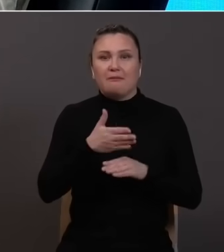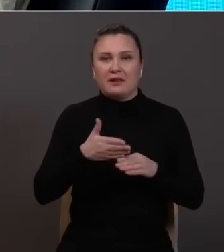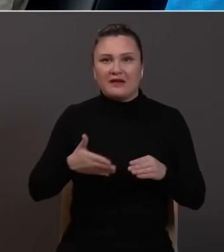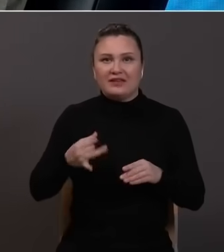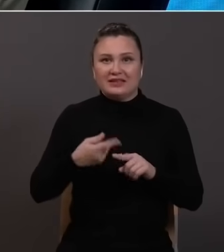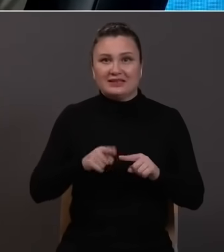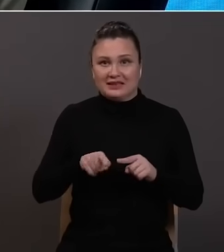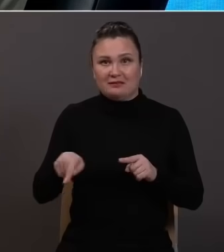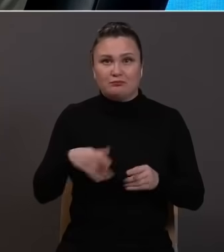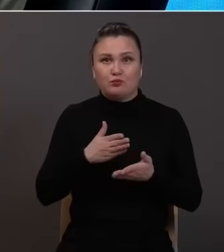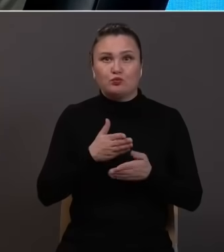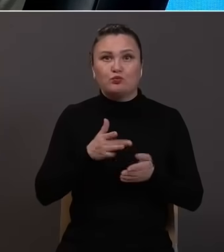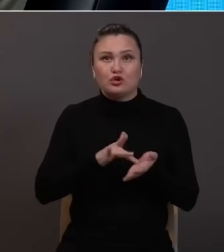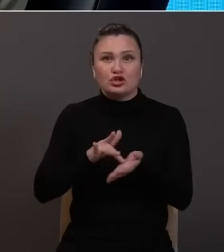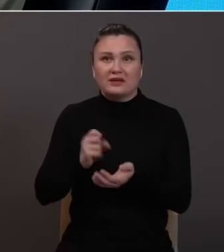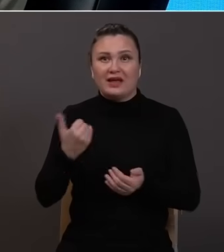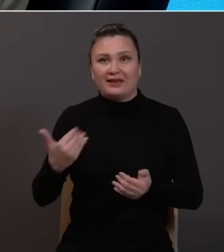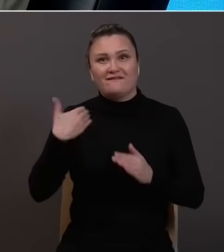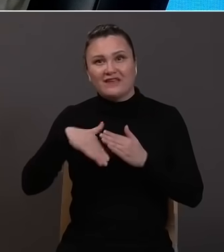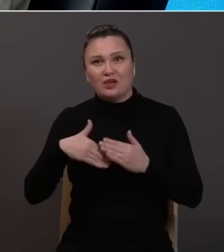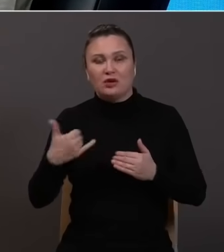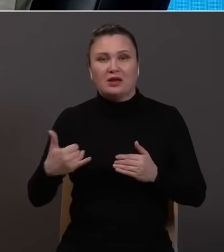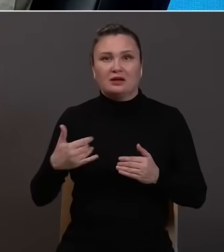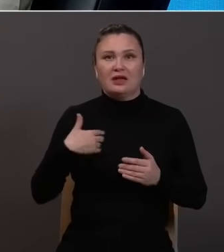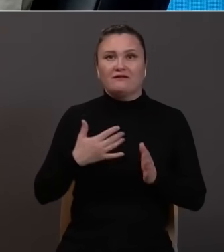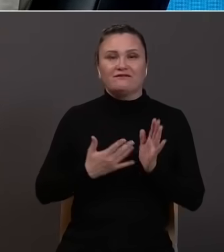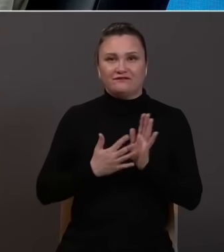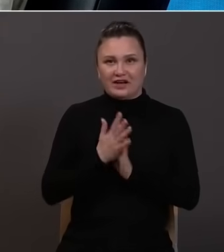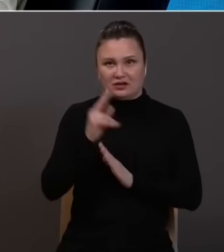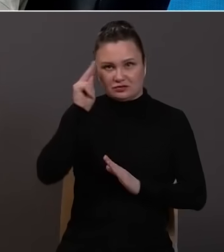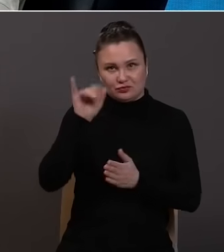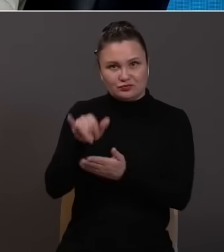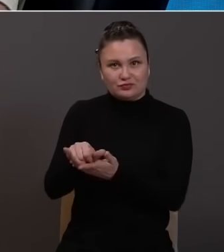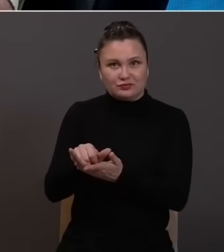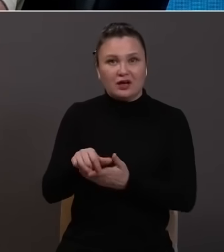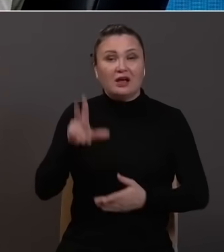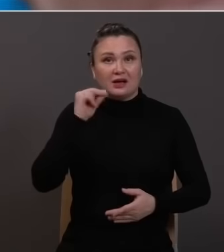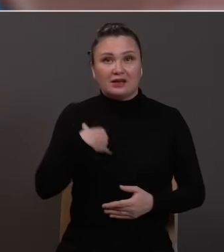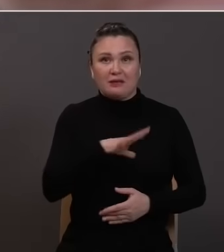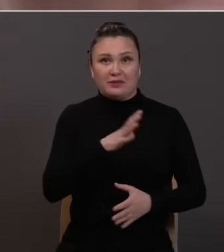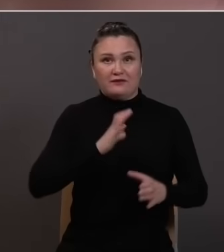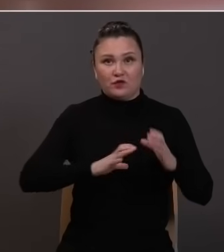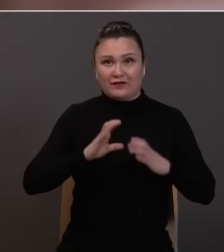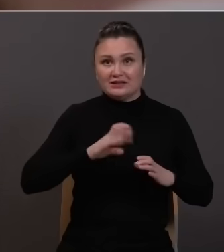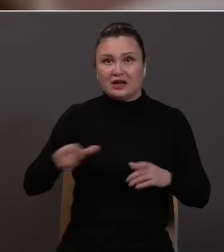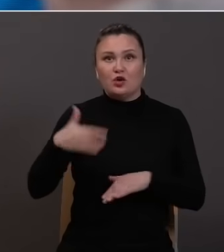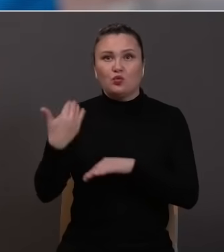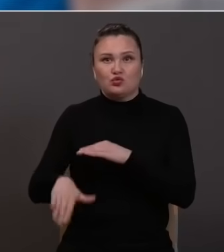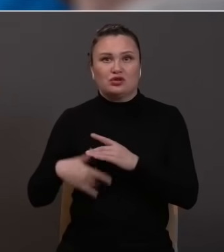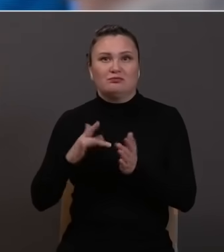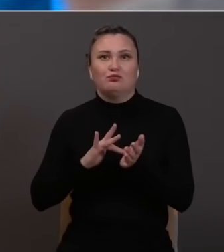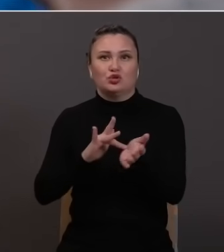половине из этих путешественников, на их видео, на их контенте я вырос. То есть тот момент, когда я был в университете, они уже